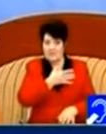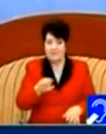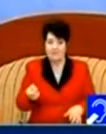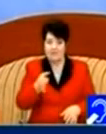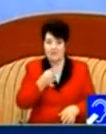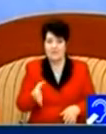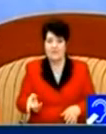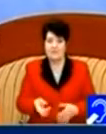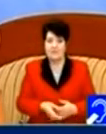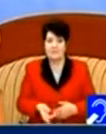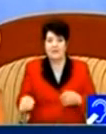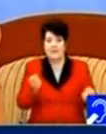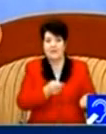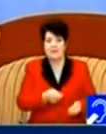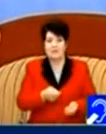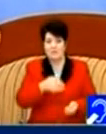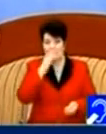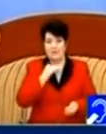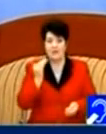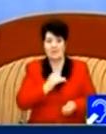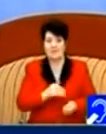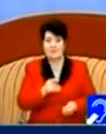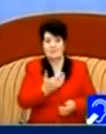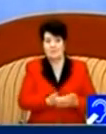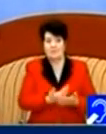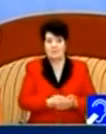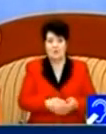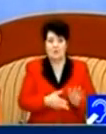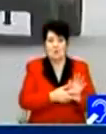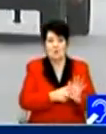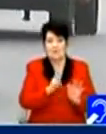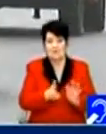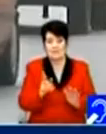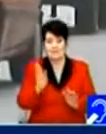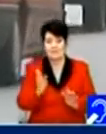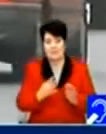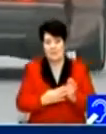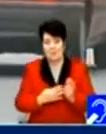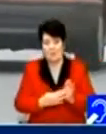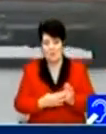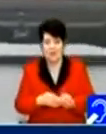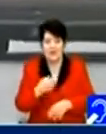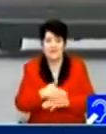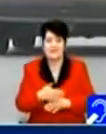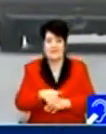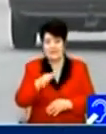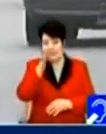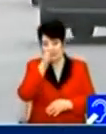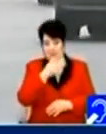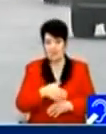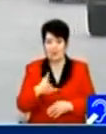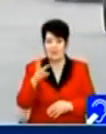timp cât îl aduce părintele și se începe lecția, admitem, la ora 8:30, ora 9. În prezent, pe străzile din Chișinău circulă în